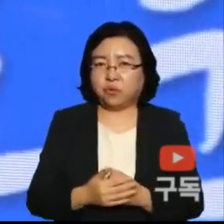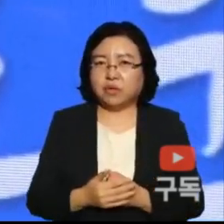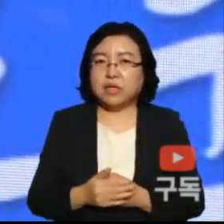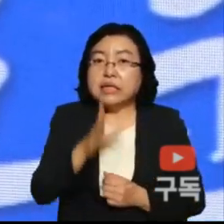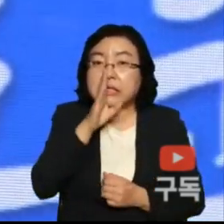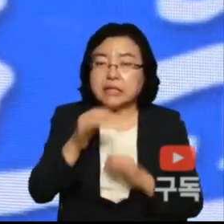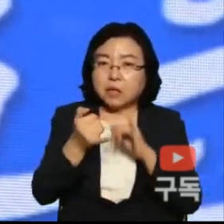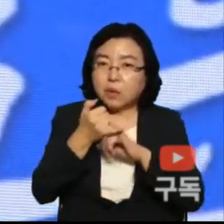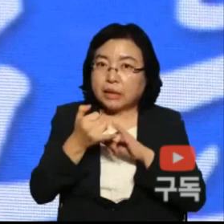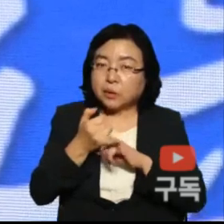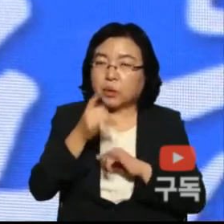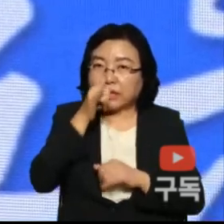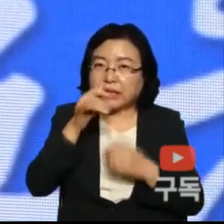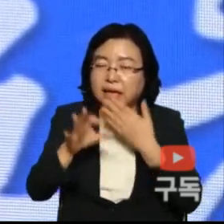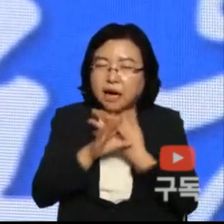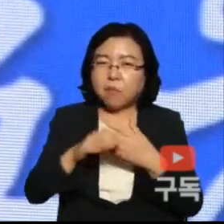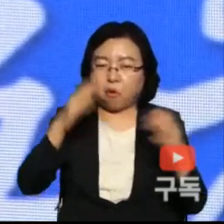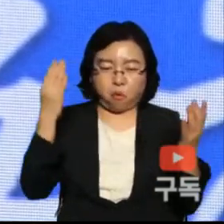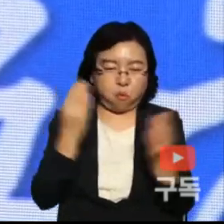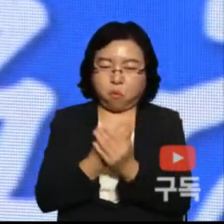모두 지켰습니다